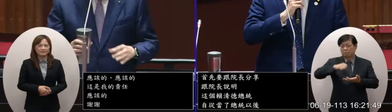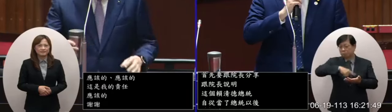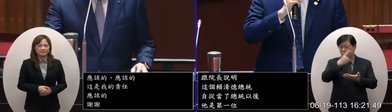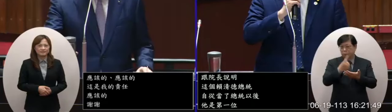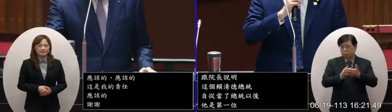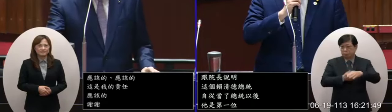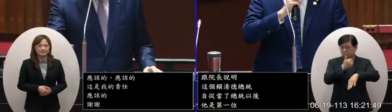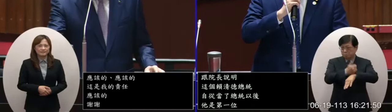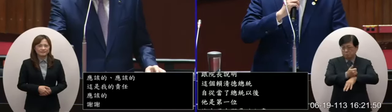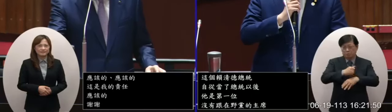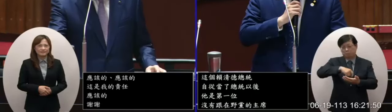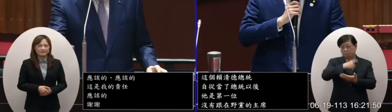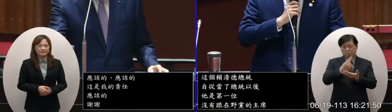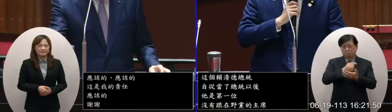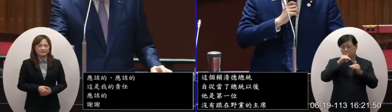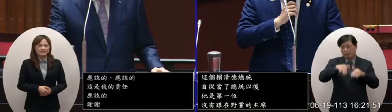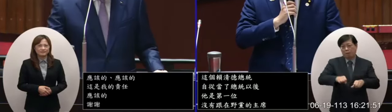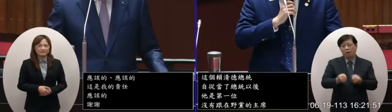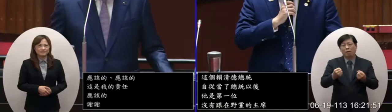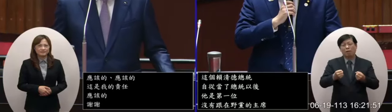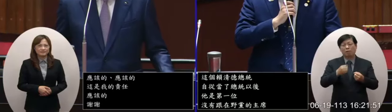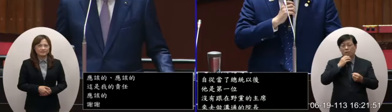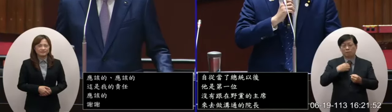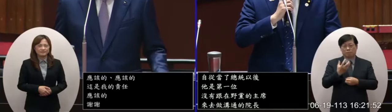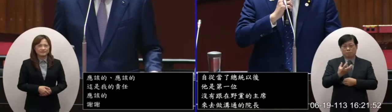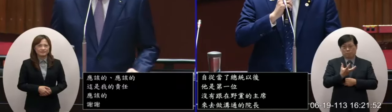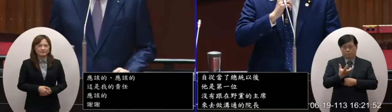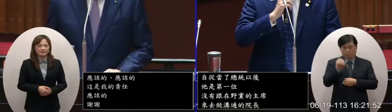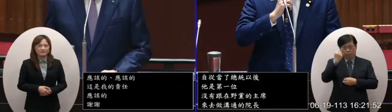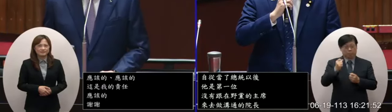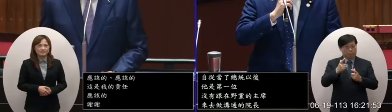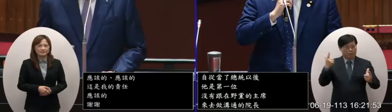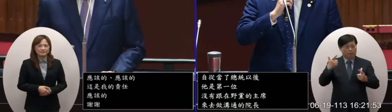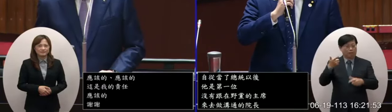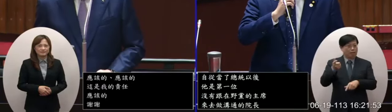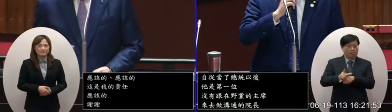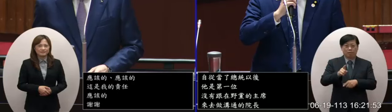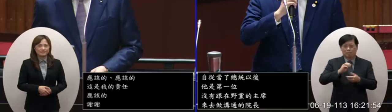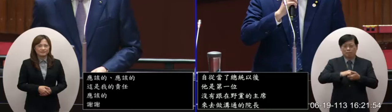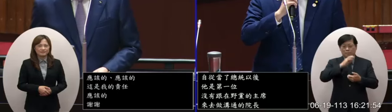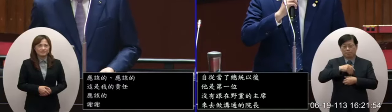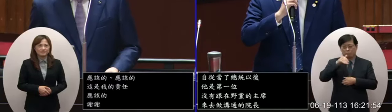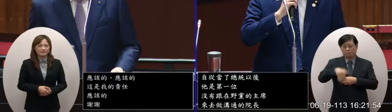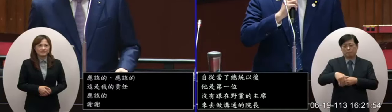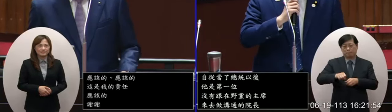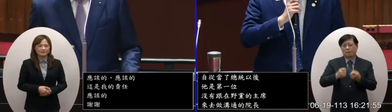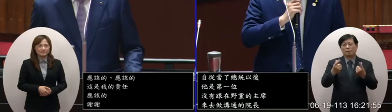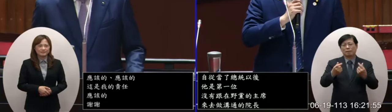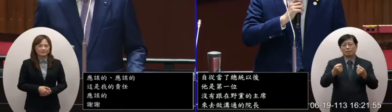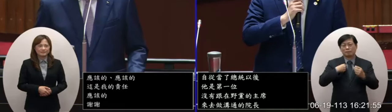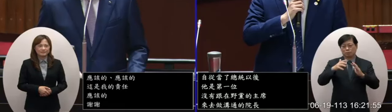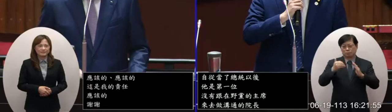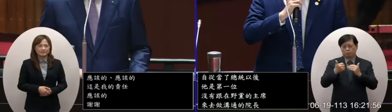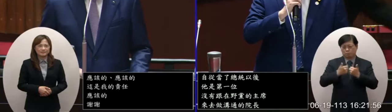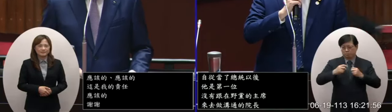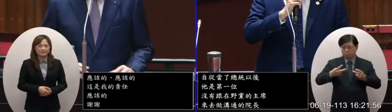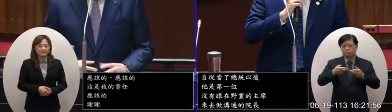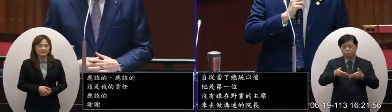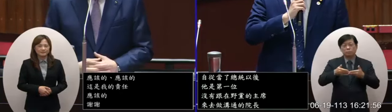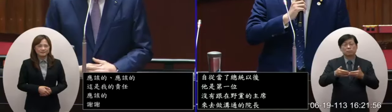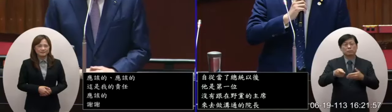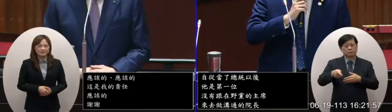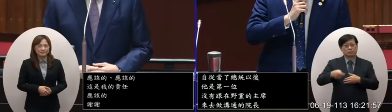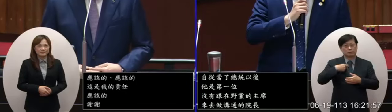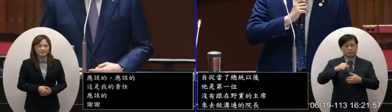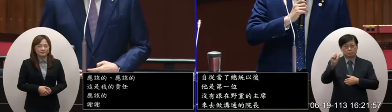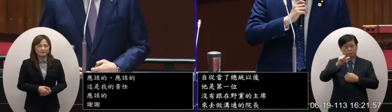政完全腐败，那绝对的权力也是绝对的腐败。所以我们认为国会改革非常重要，尤其国会改革无法